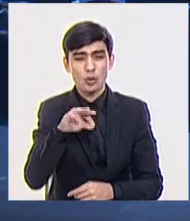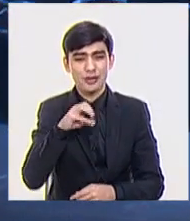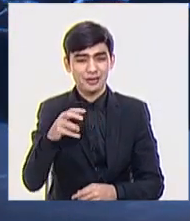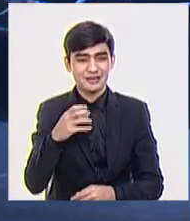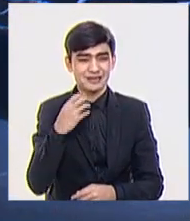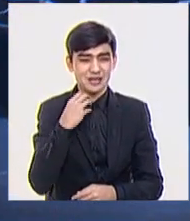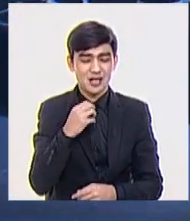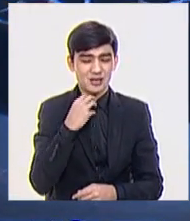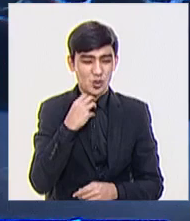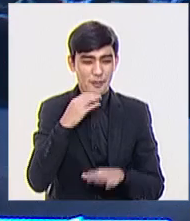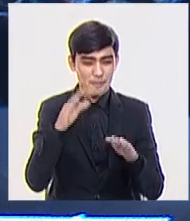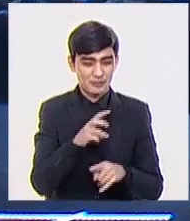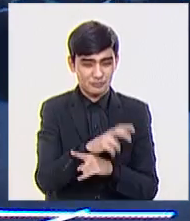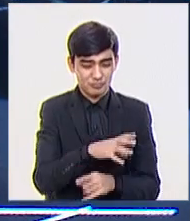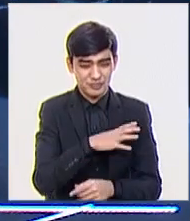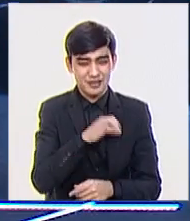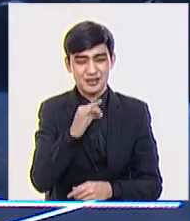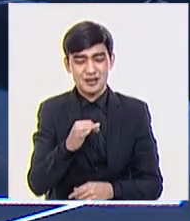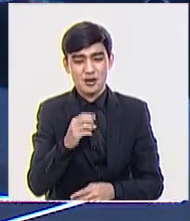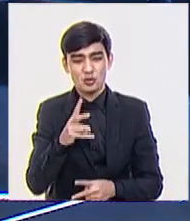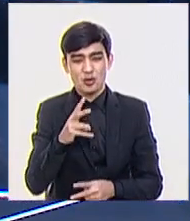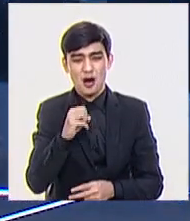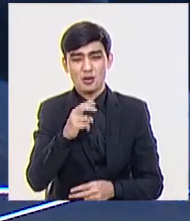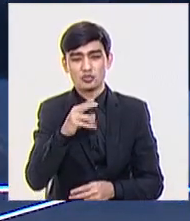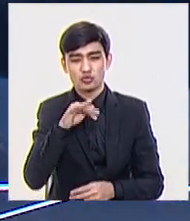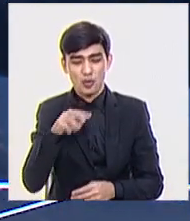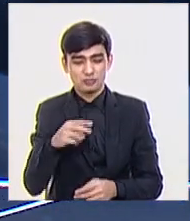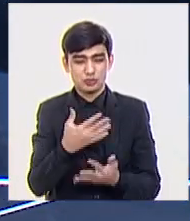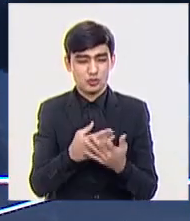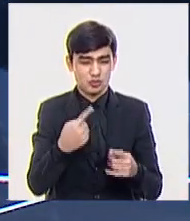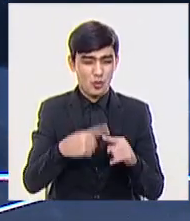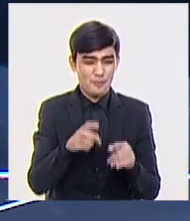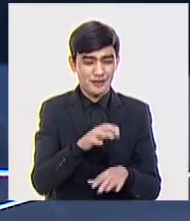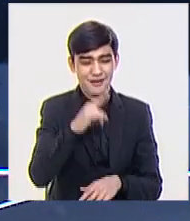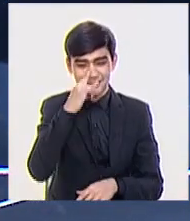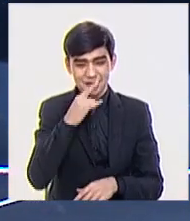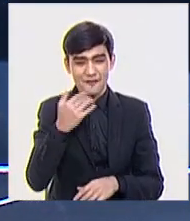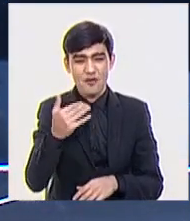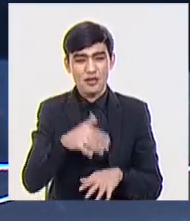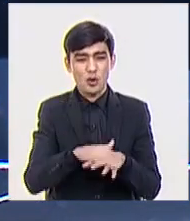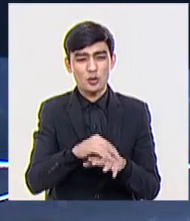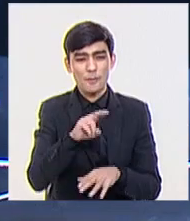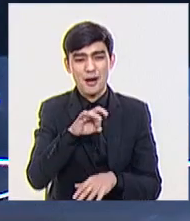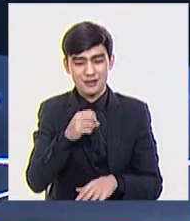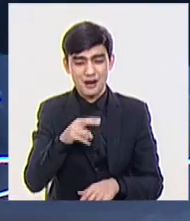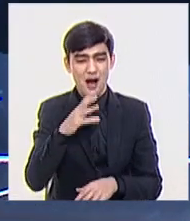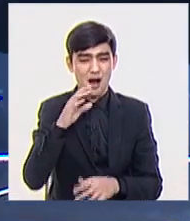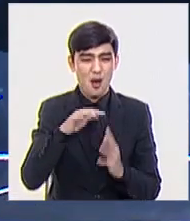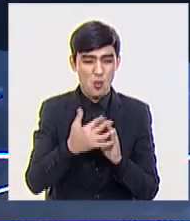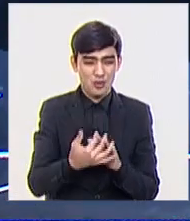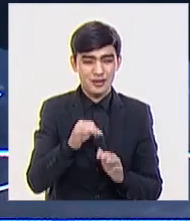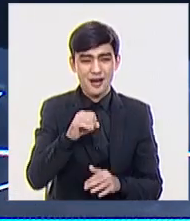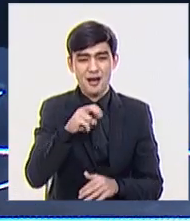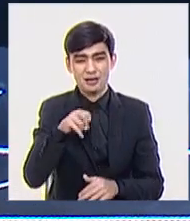өмірлерінде алғаш рет дауыс беретін елордалықтарға бағдарламасын таныстырды. Ал Қазақстан халық партиясы, ауыл және адал партиялары